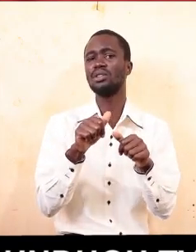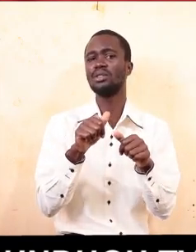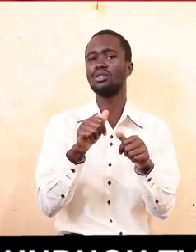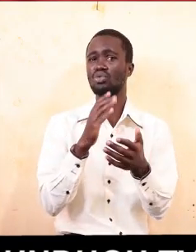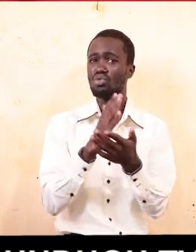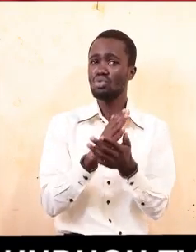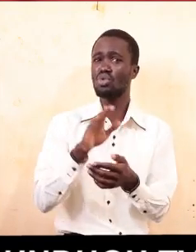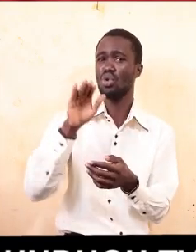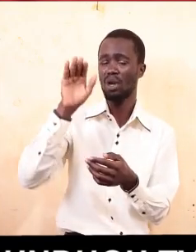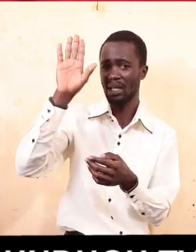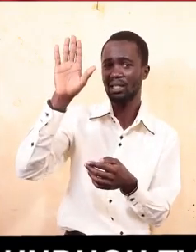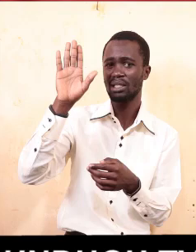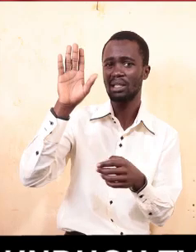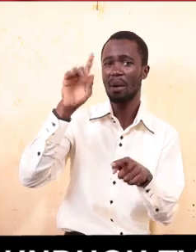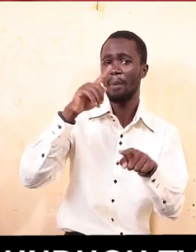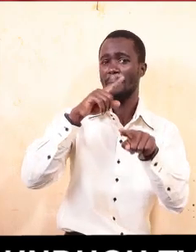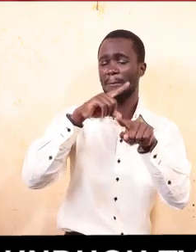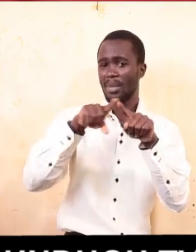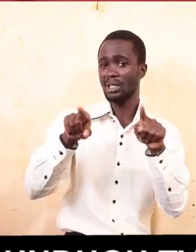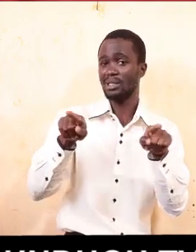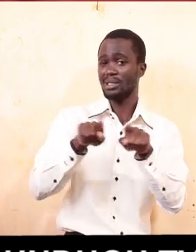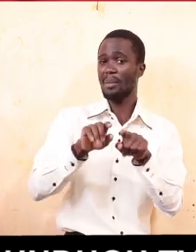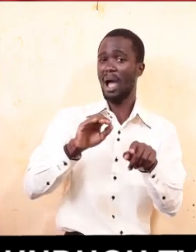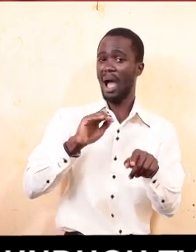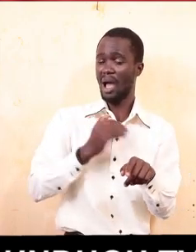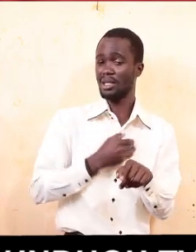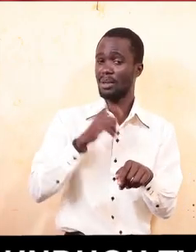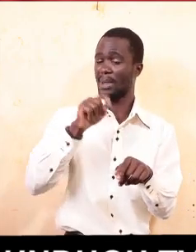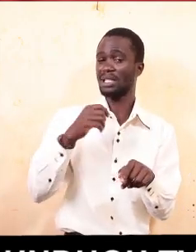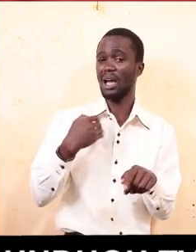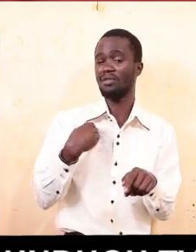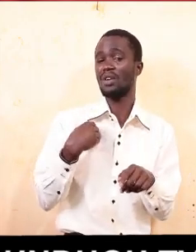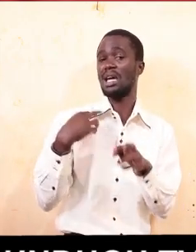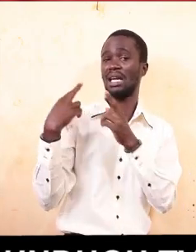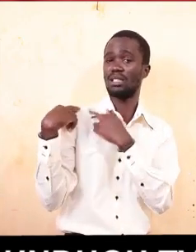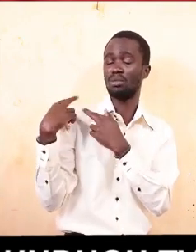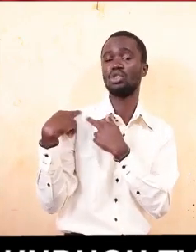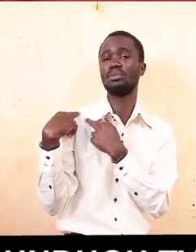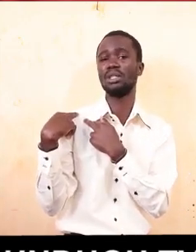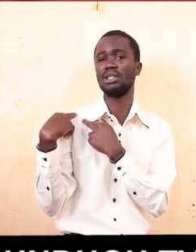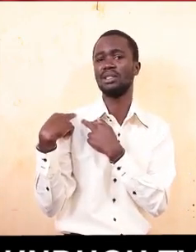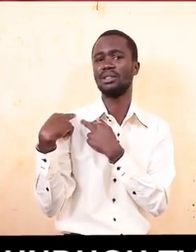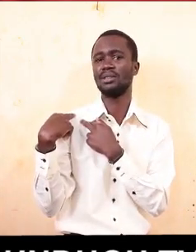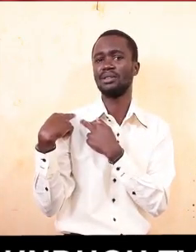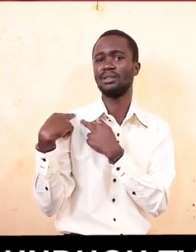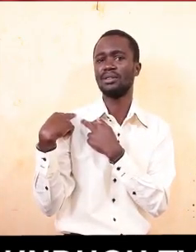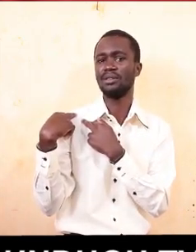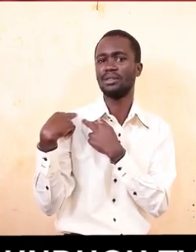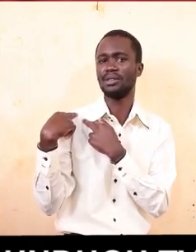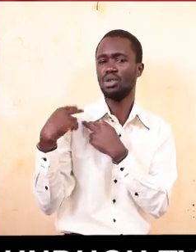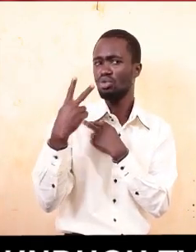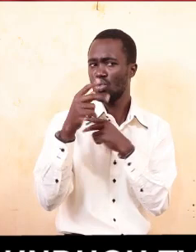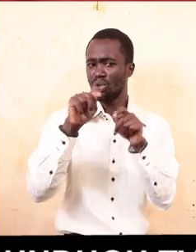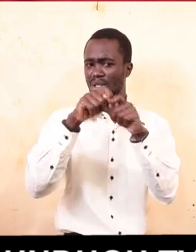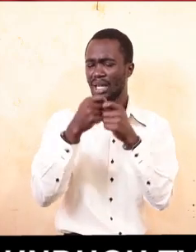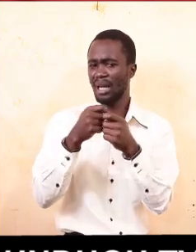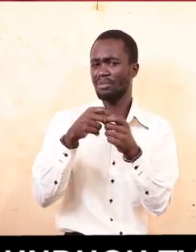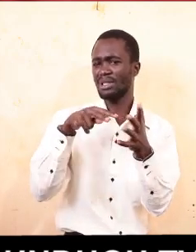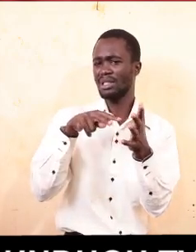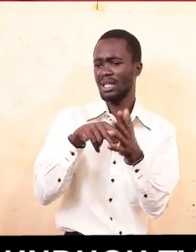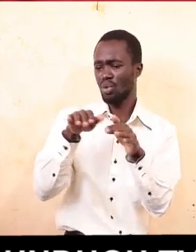yake, pia ni lazima na wewe huwe na jukumu. Hawakusimama Mungu apigane na ngurumo peke